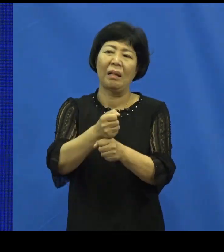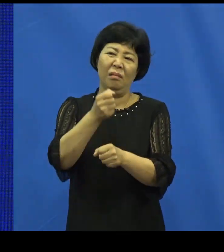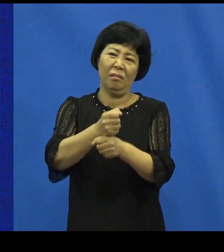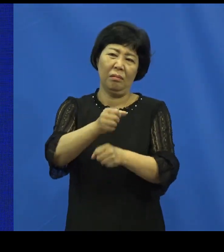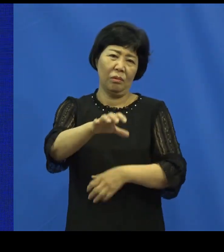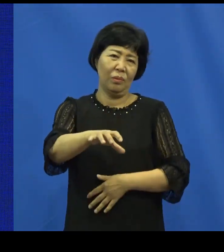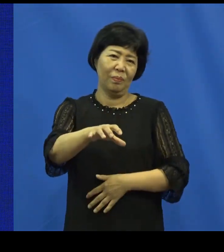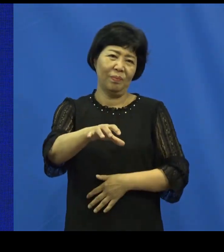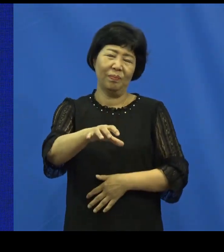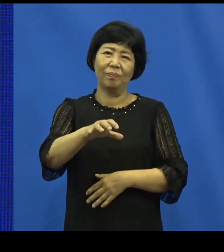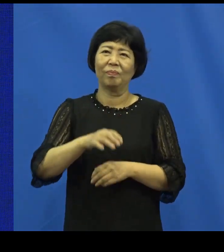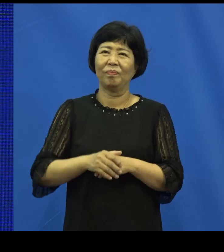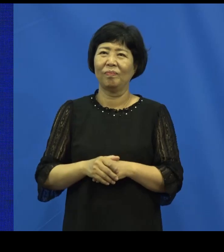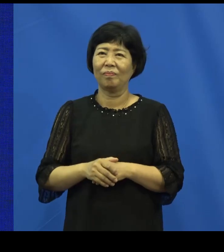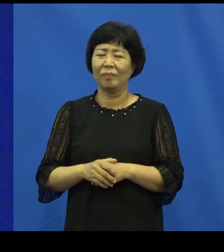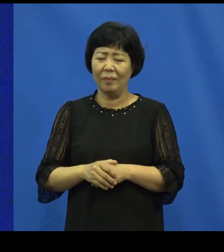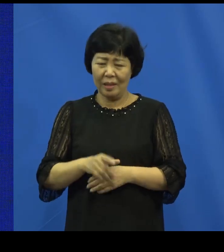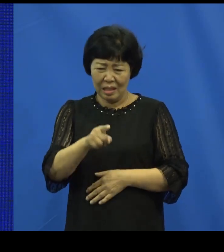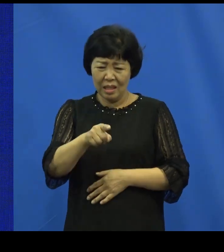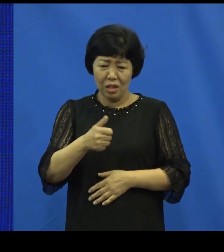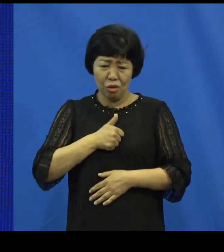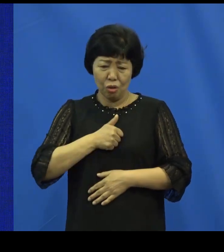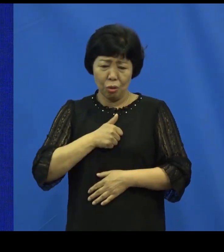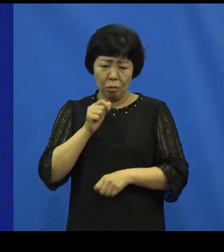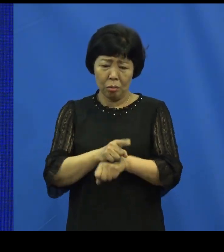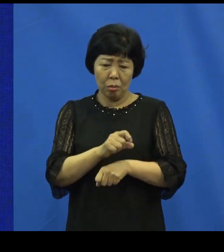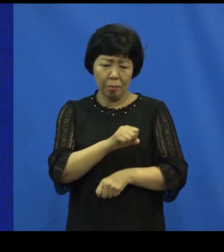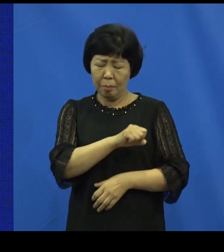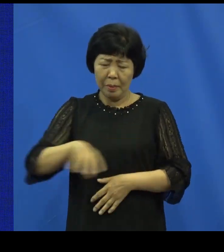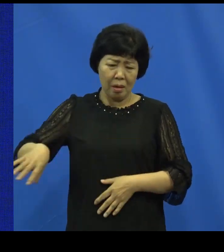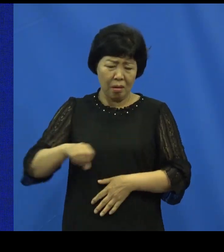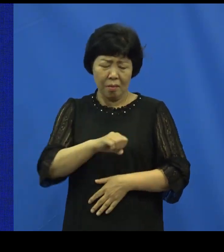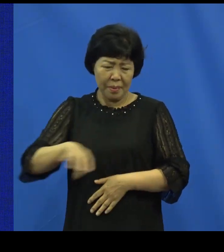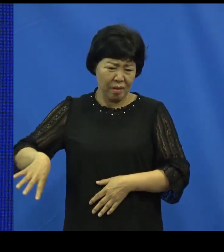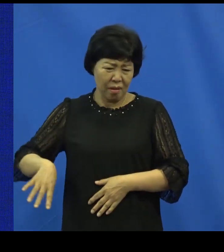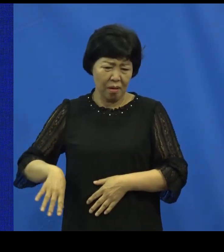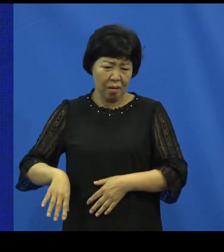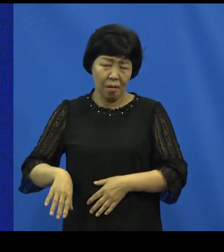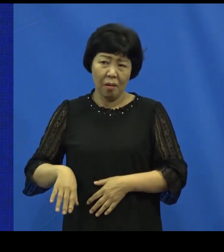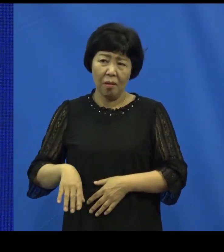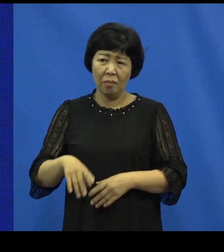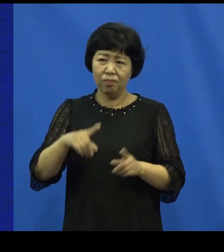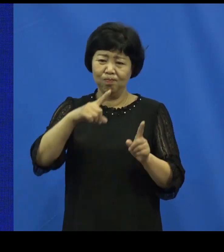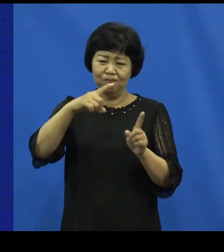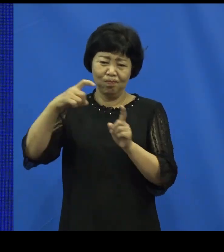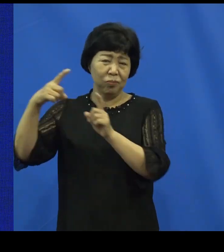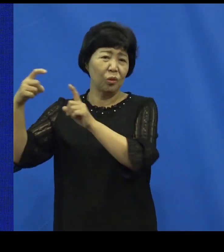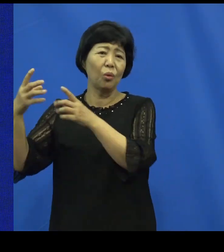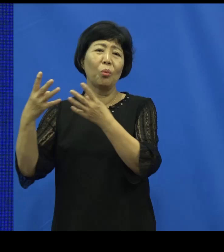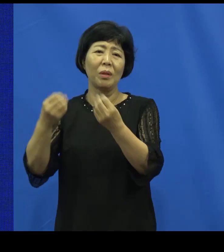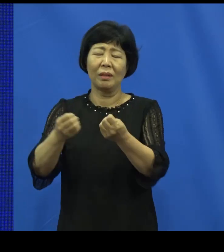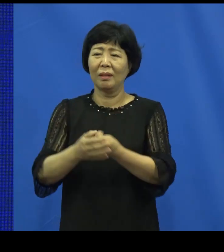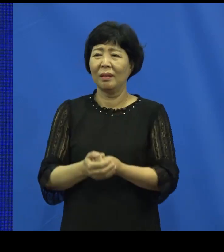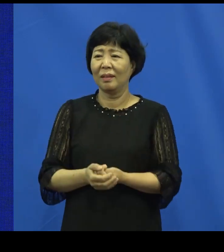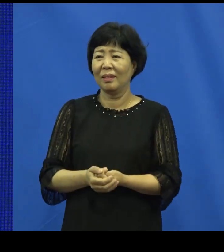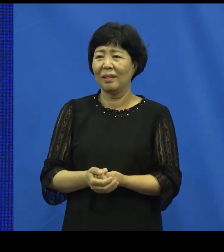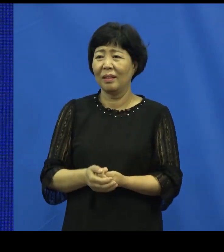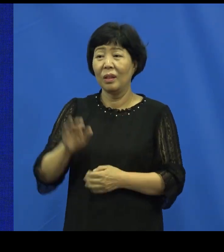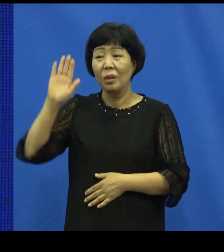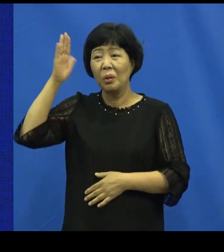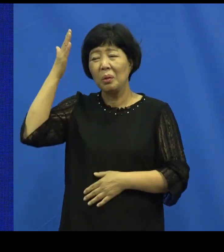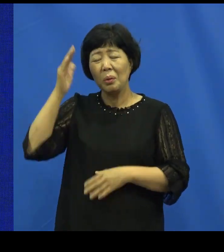너의 그 정체성 따위는 다 버려라고 공격을, 포화를 쏟아붓습니다. 여러분, 우리가 이